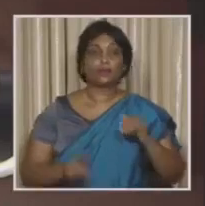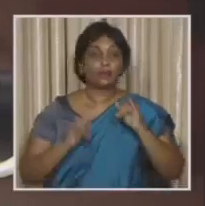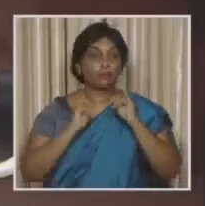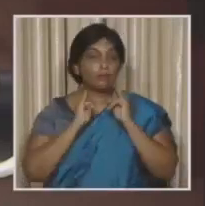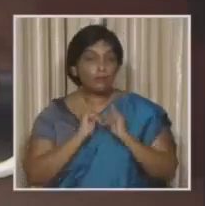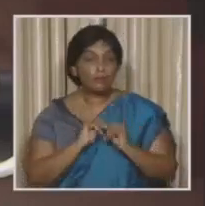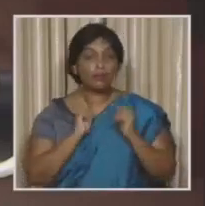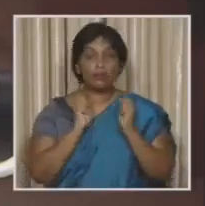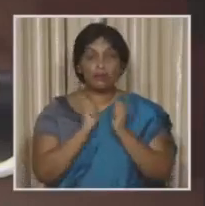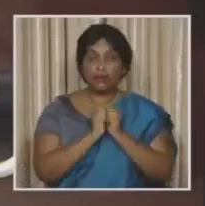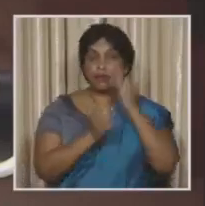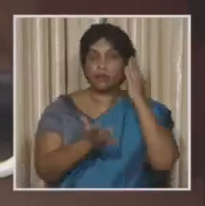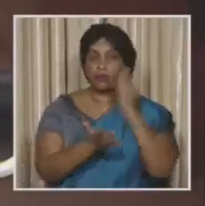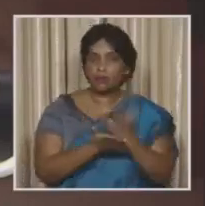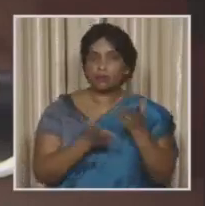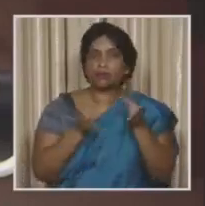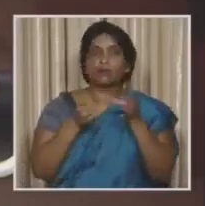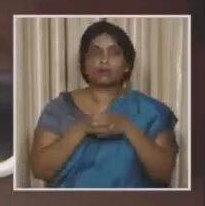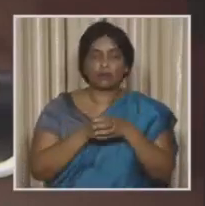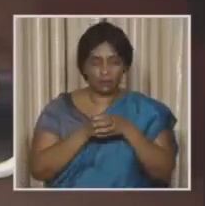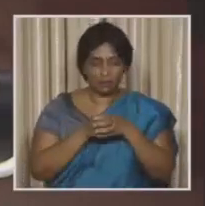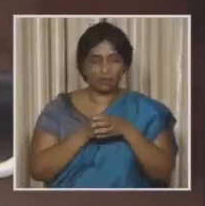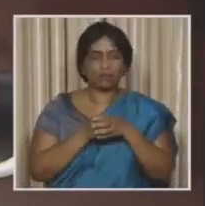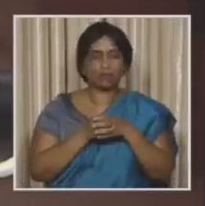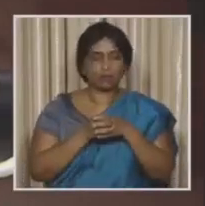අපරාධය වළක්වා ගැනීමට නොහැකි වූ කණ්ඩායමක්,